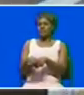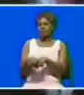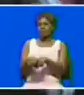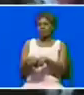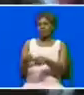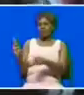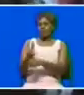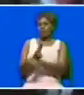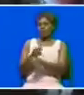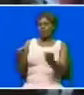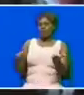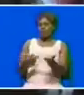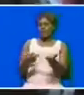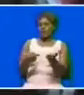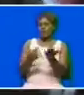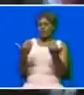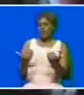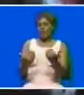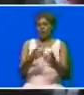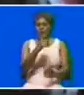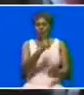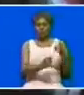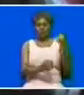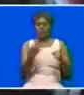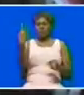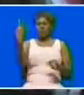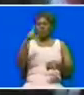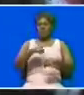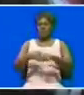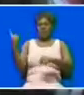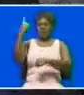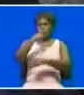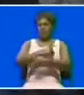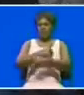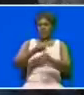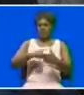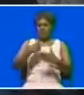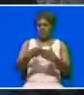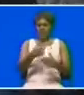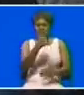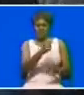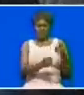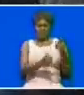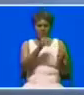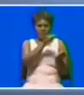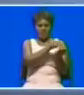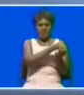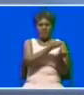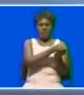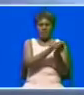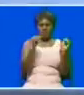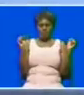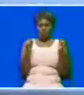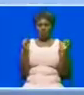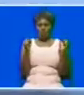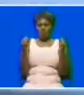Anatumia teknolojia ya kisasa kuwakama ng'ombe wake mara 3 kwa siku. Baada ya hapo, yale maziwa yanahifadhiwa kwenye jokofu